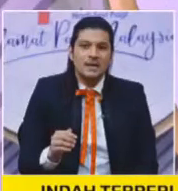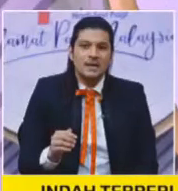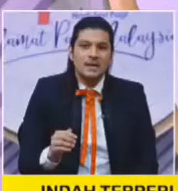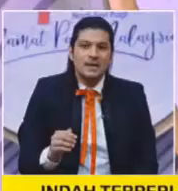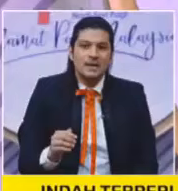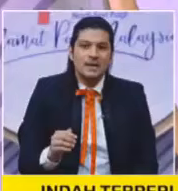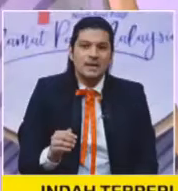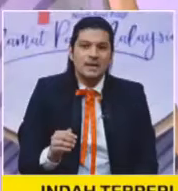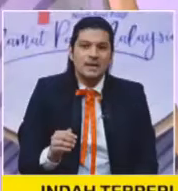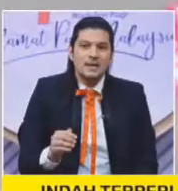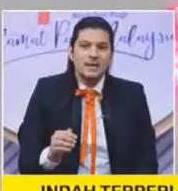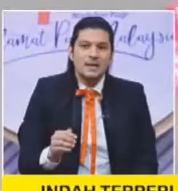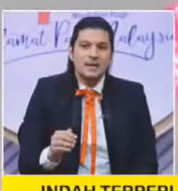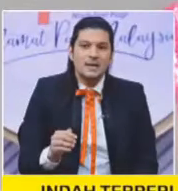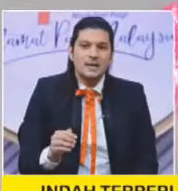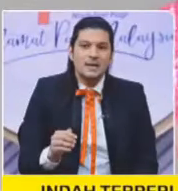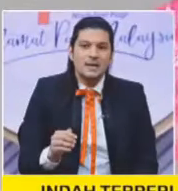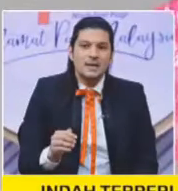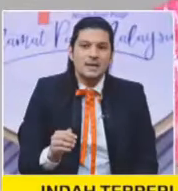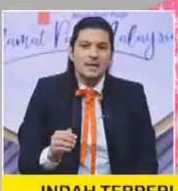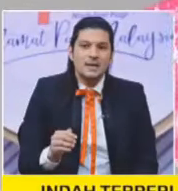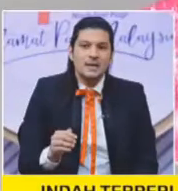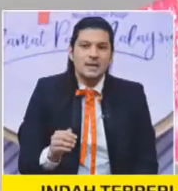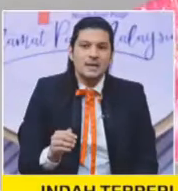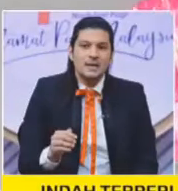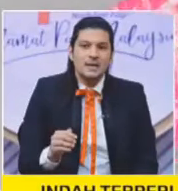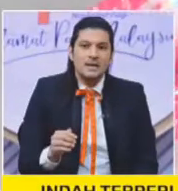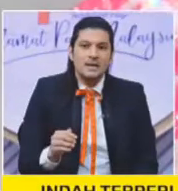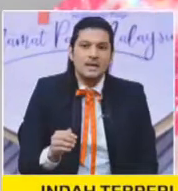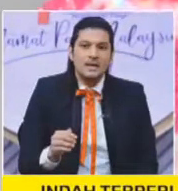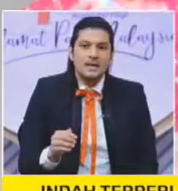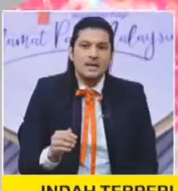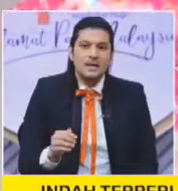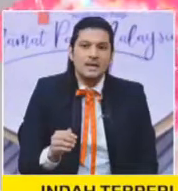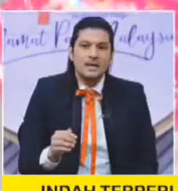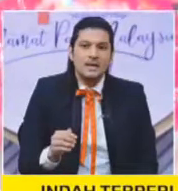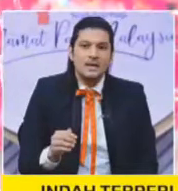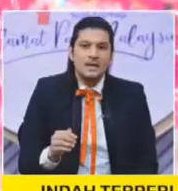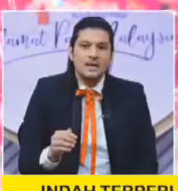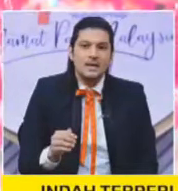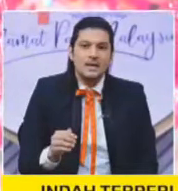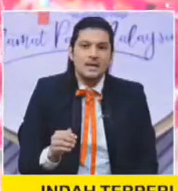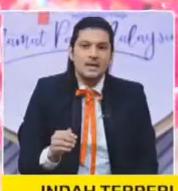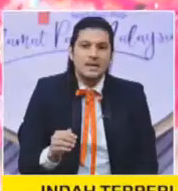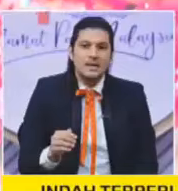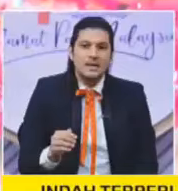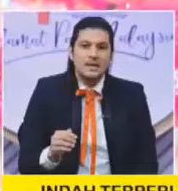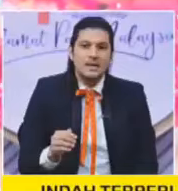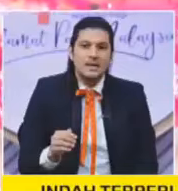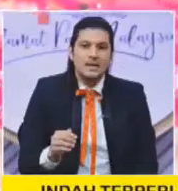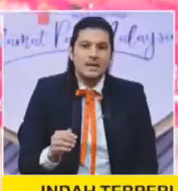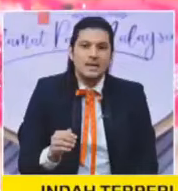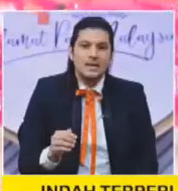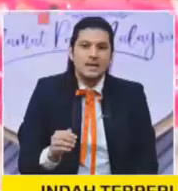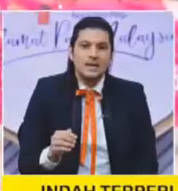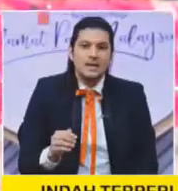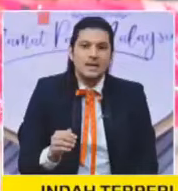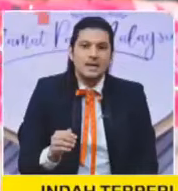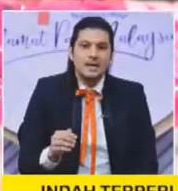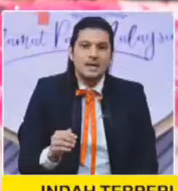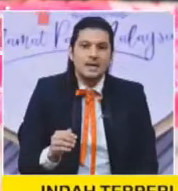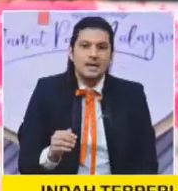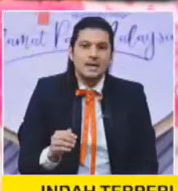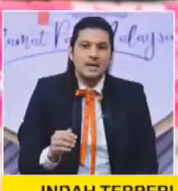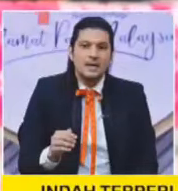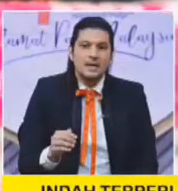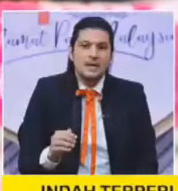ini. Pengambilan makanan dan minuman sangat penting bagi memberikan tenaga serta nutrisi yang diperlukan oleh